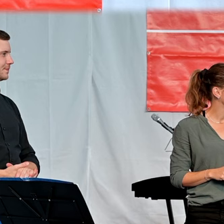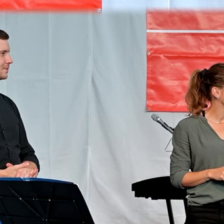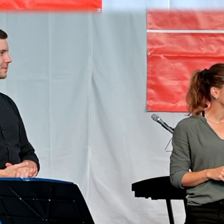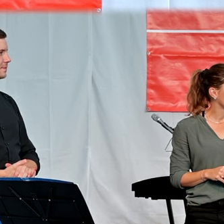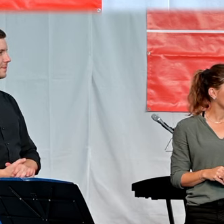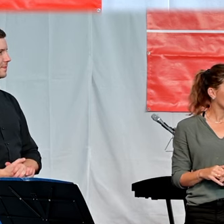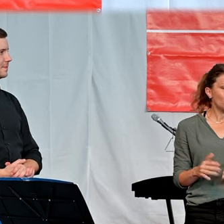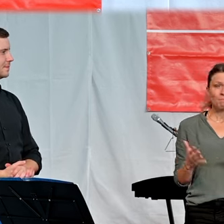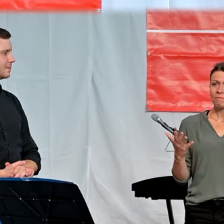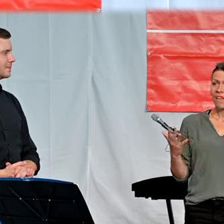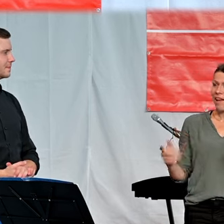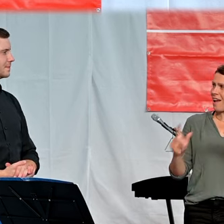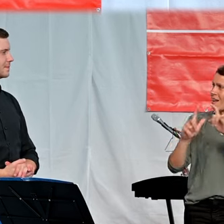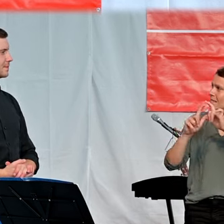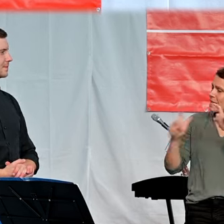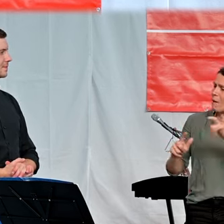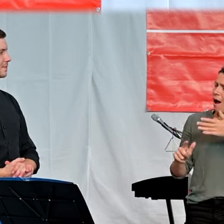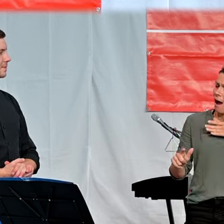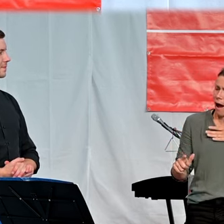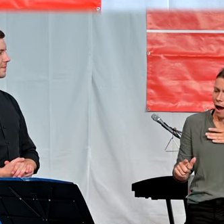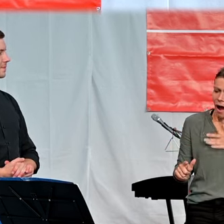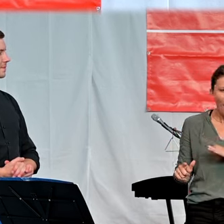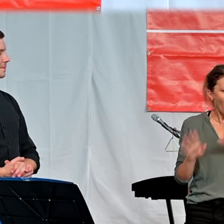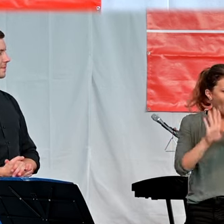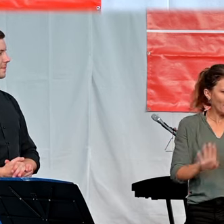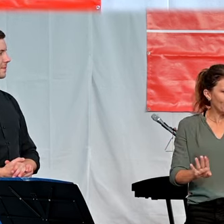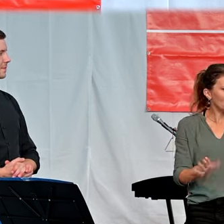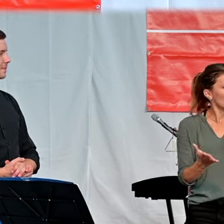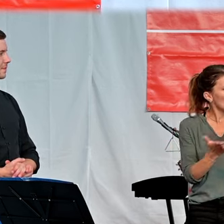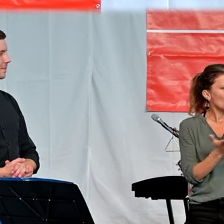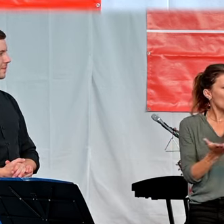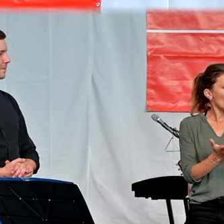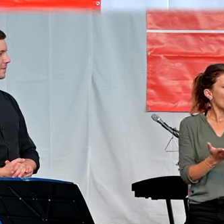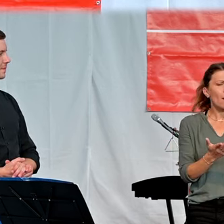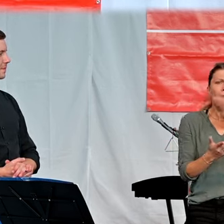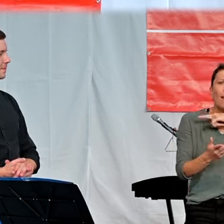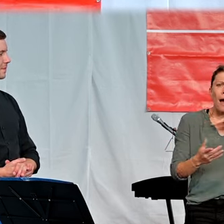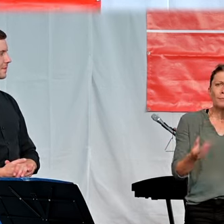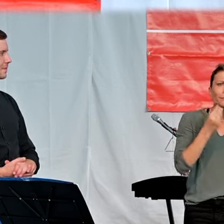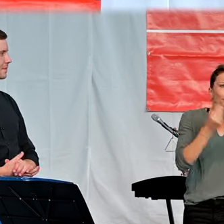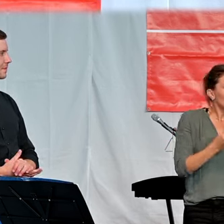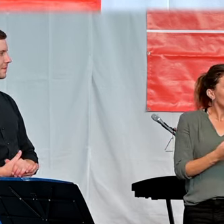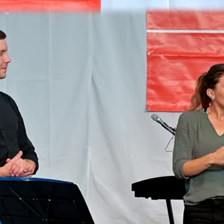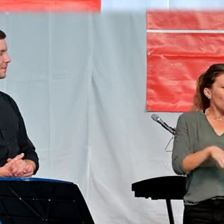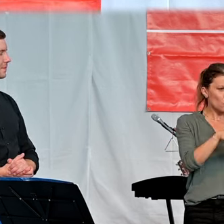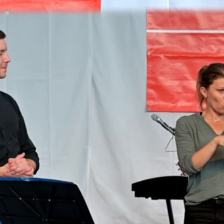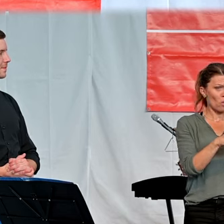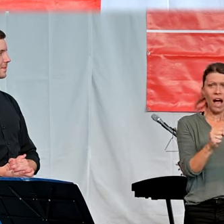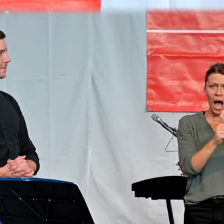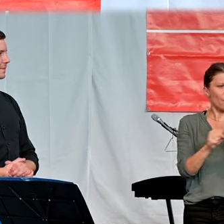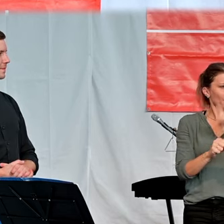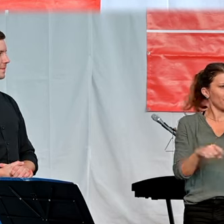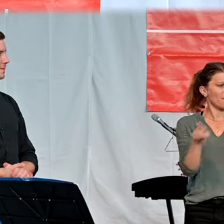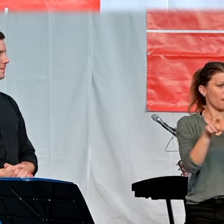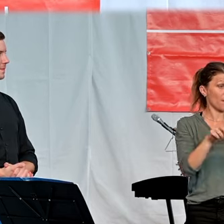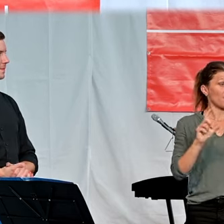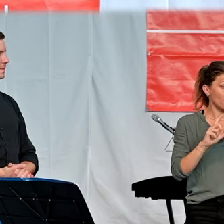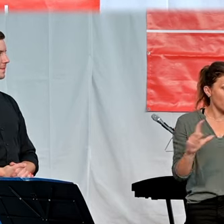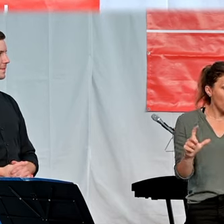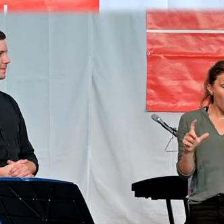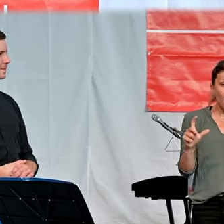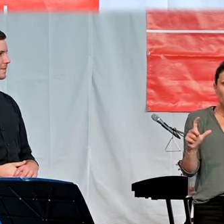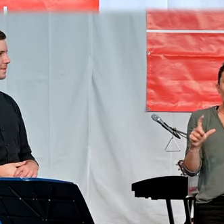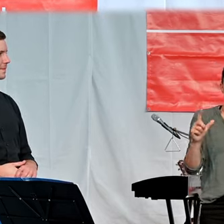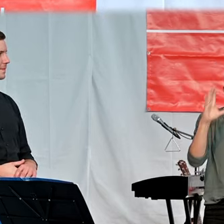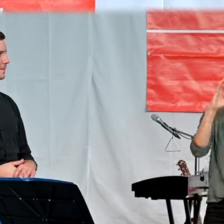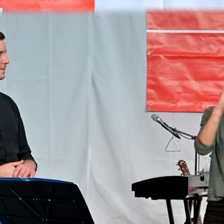Nun bewegt dich das Thema Heil ja schon eine ganze Weile. Selbst deine Dissertation hast du über das Thema Heil mit dem Fokus auf